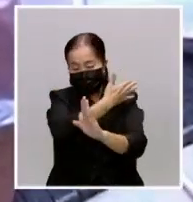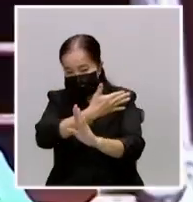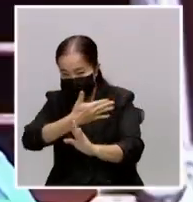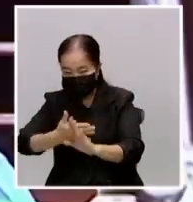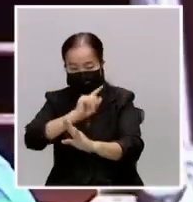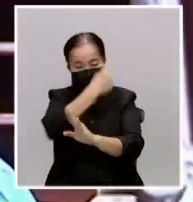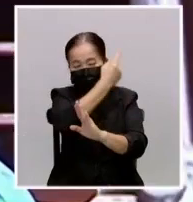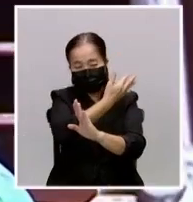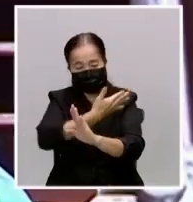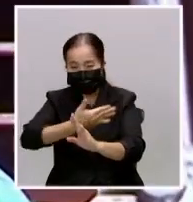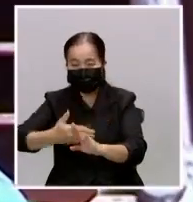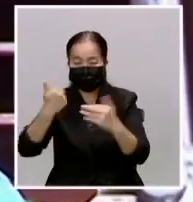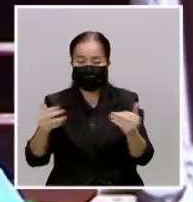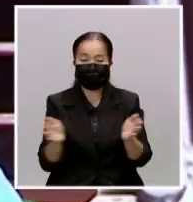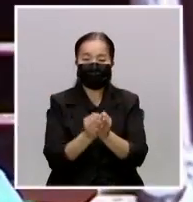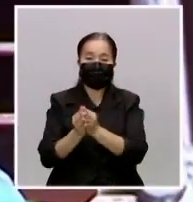สในเนปาล